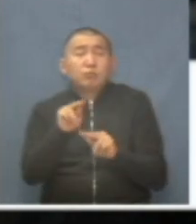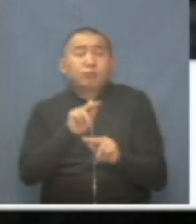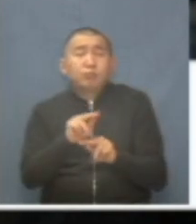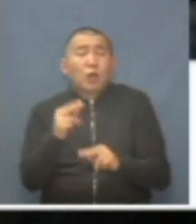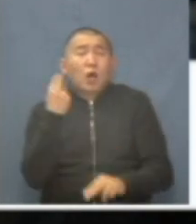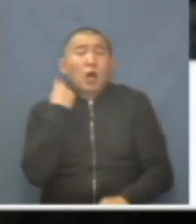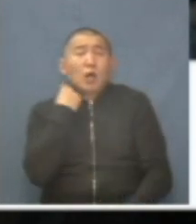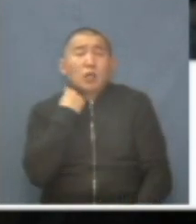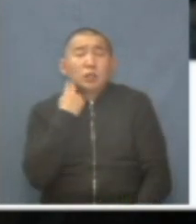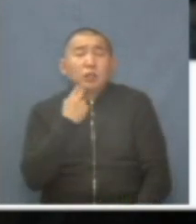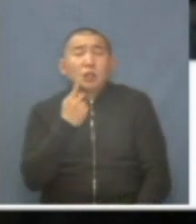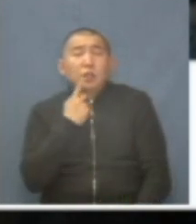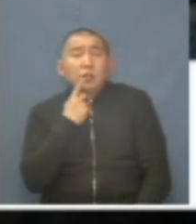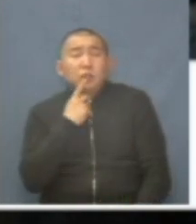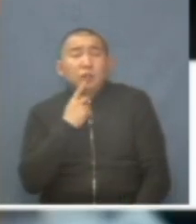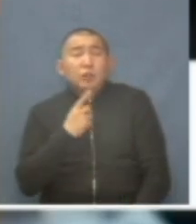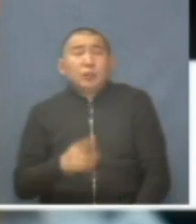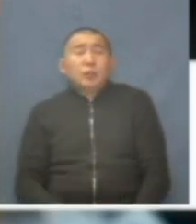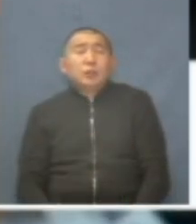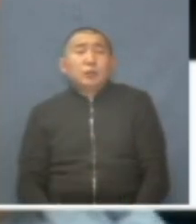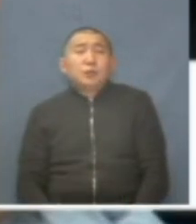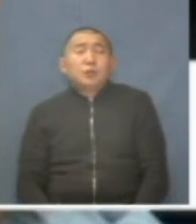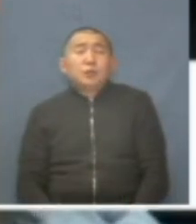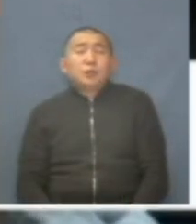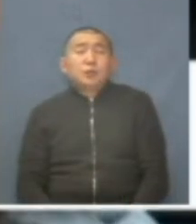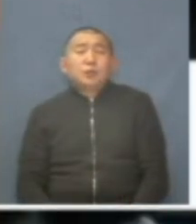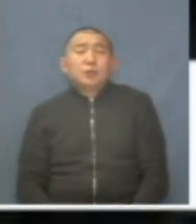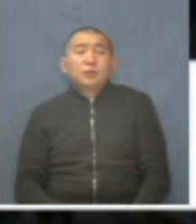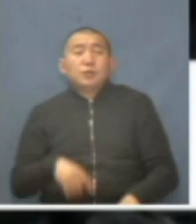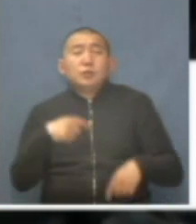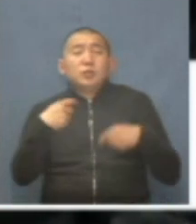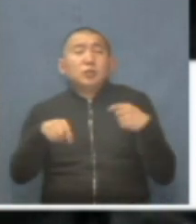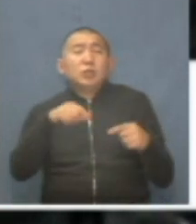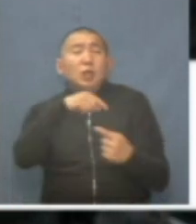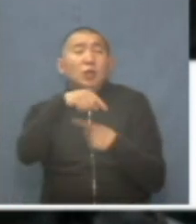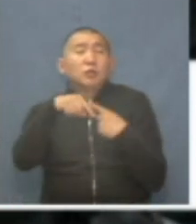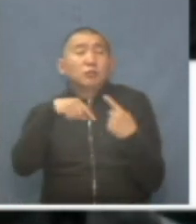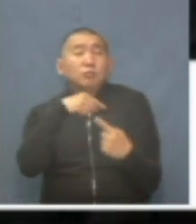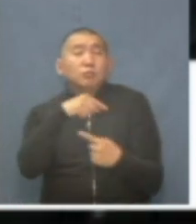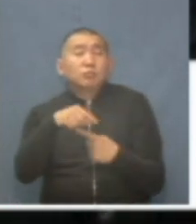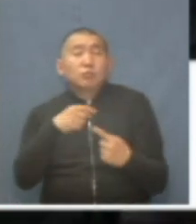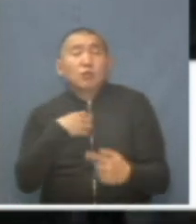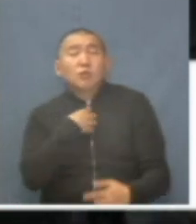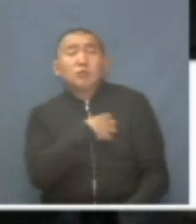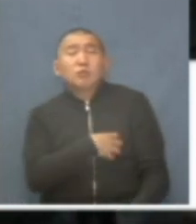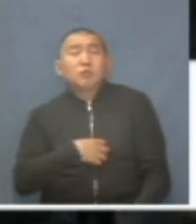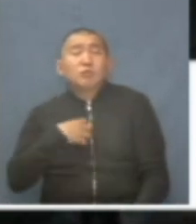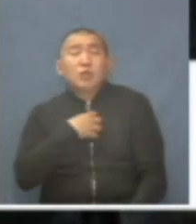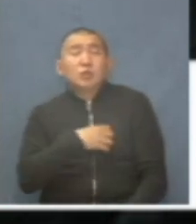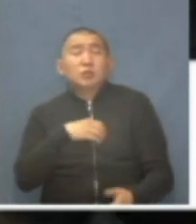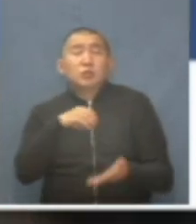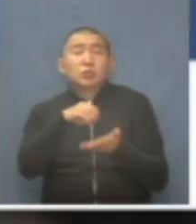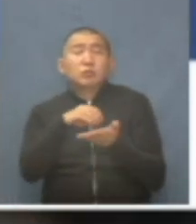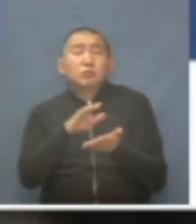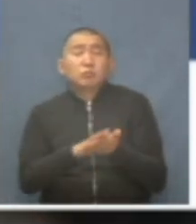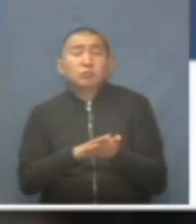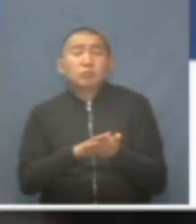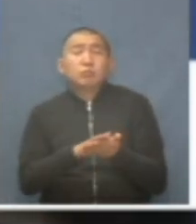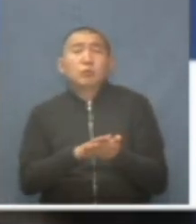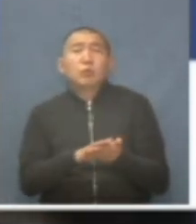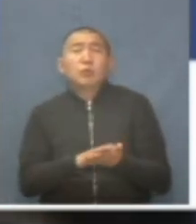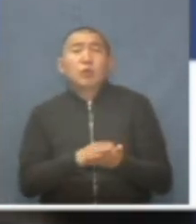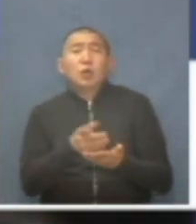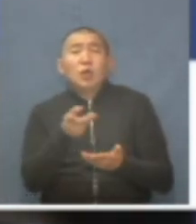занимается разработкой настольных игр для детей. Предпринимательница подчеркнула важность регистрации товарного знака для